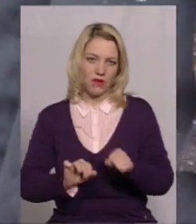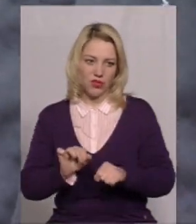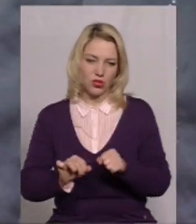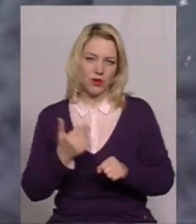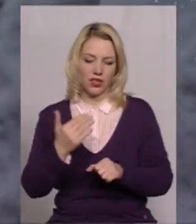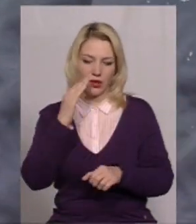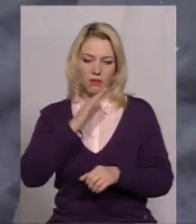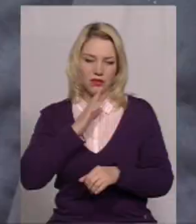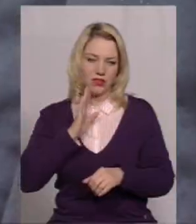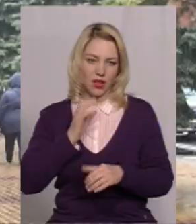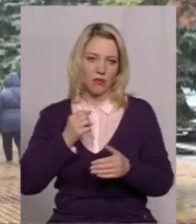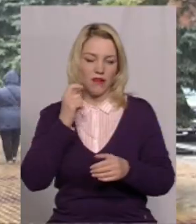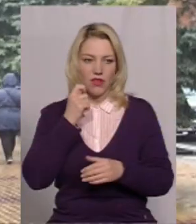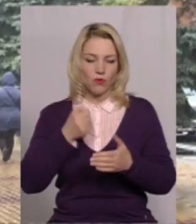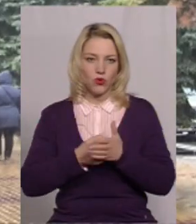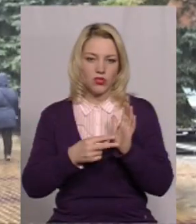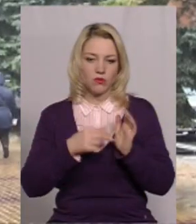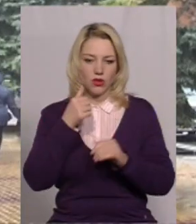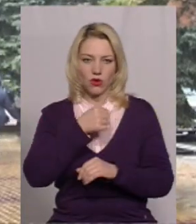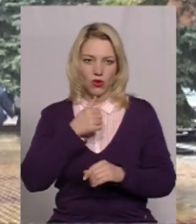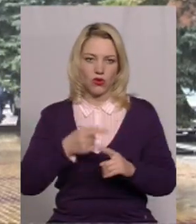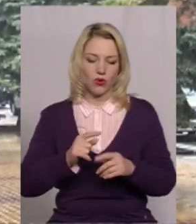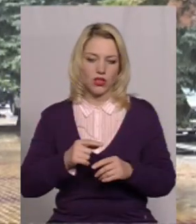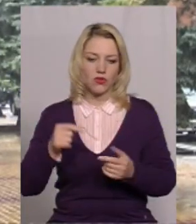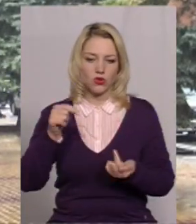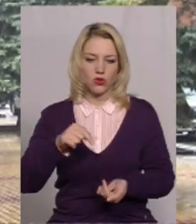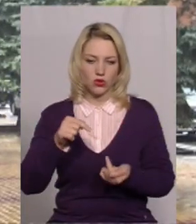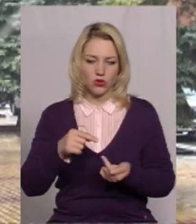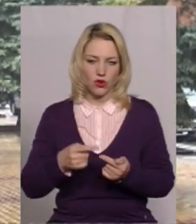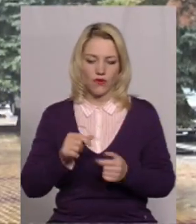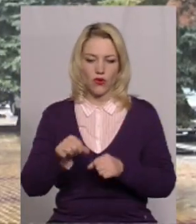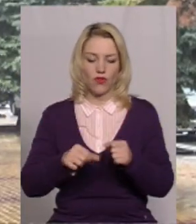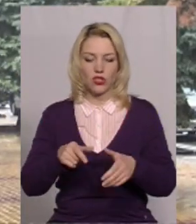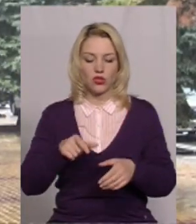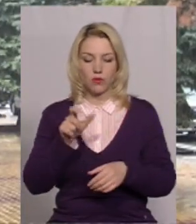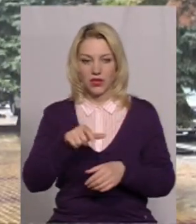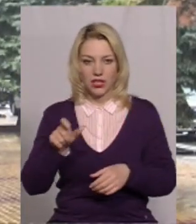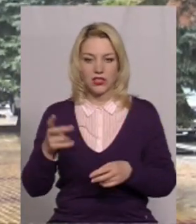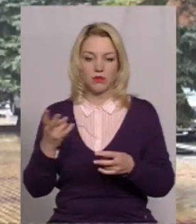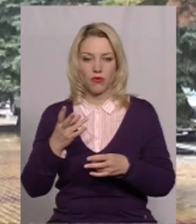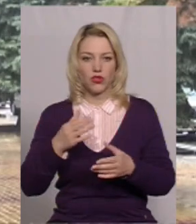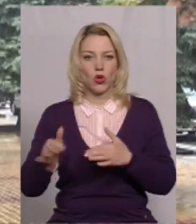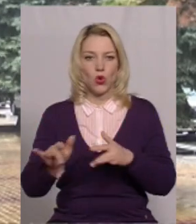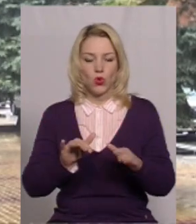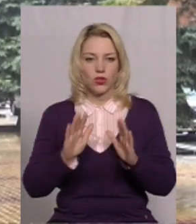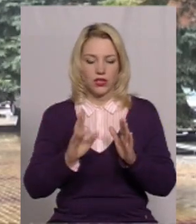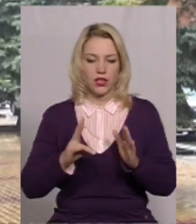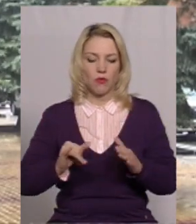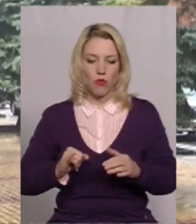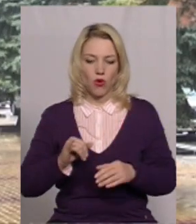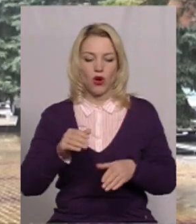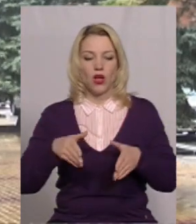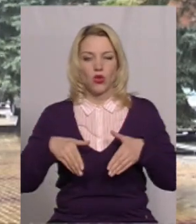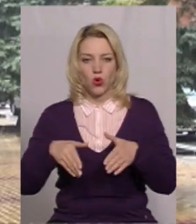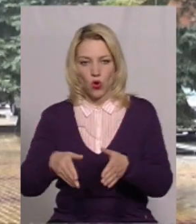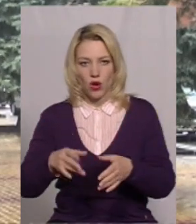їхніми батьками віком до 7 років. Стосовно велосипедистів, вони можуть рухатися по проїзній частині, як це передбачено чинним законодавством, або по